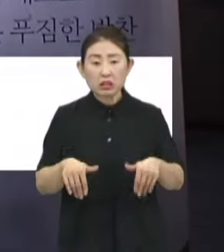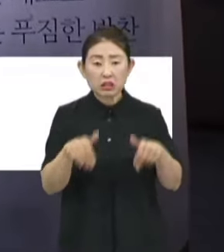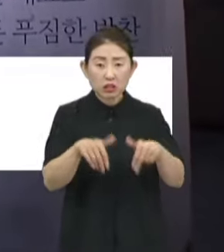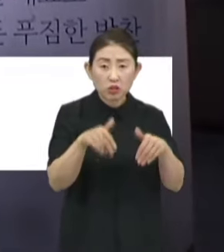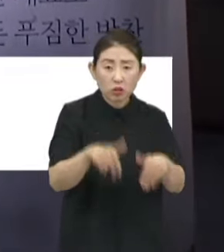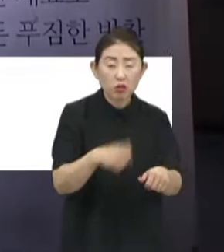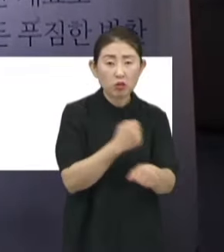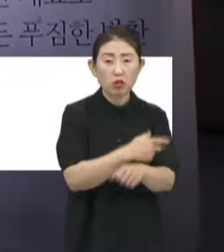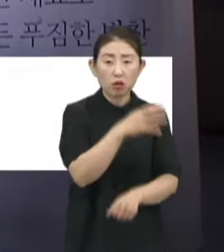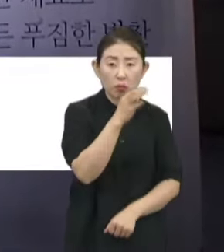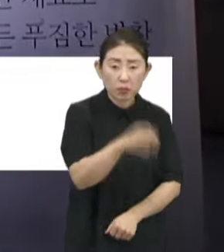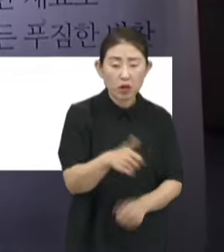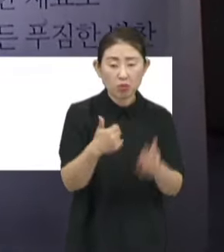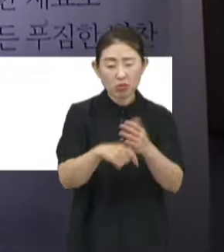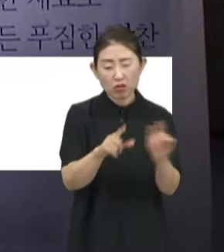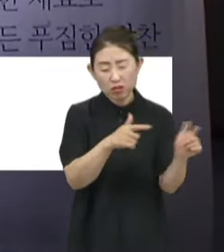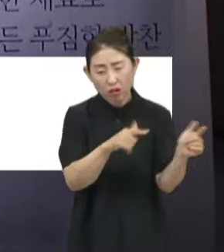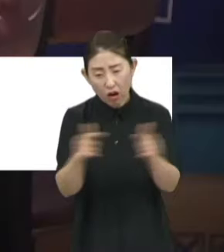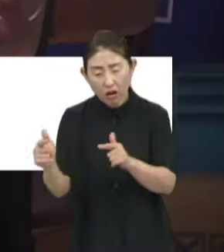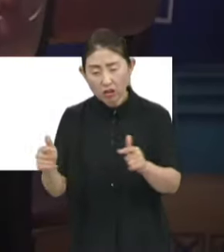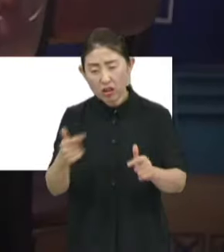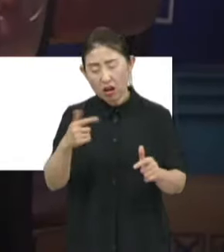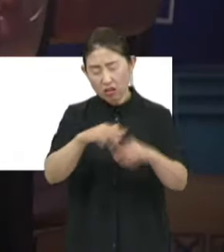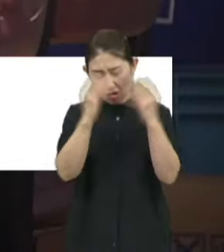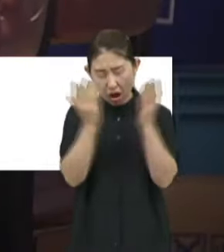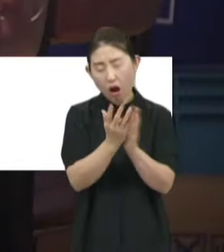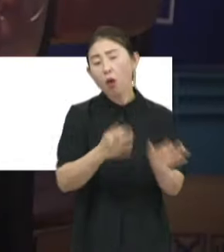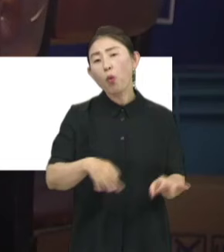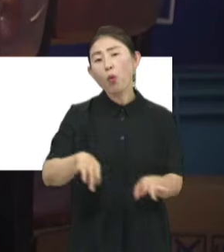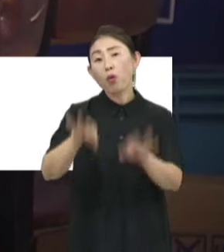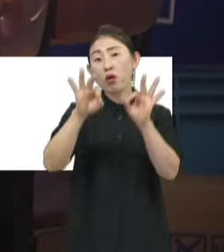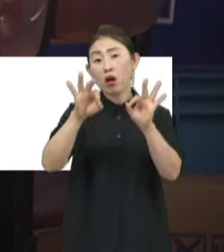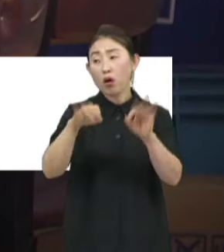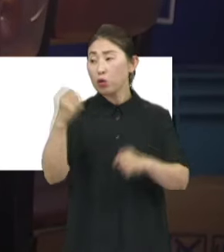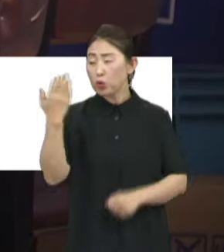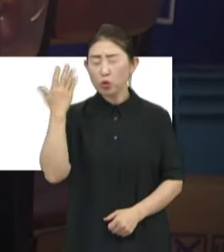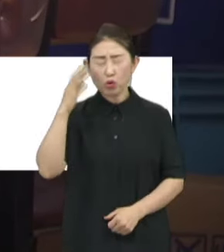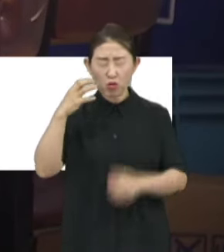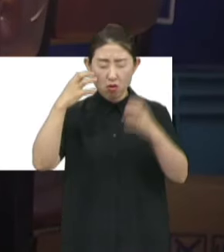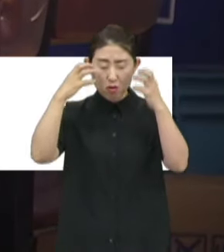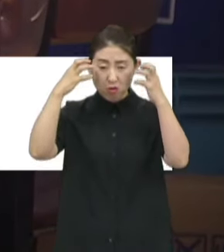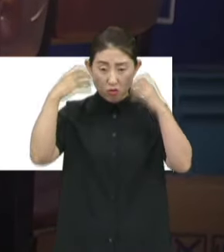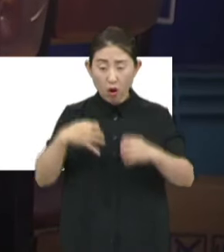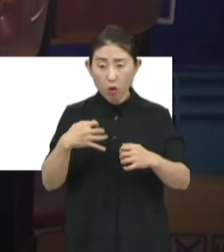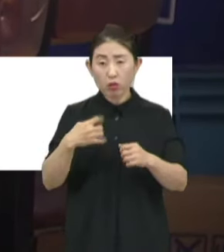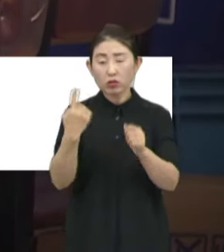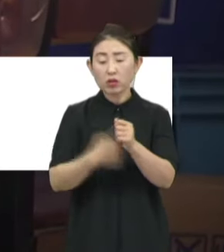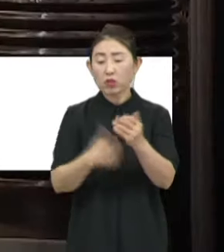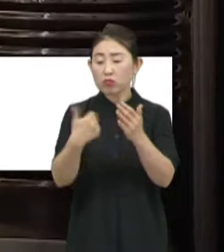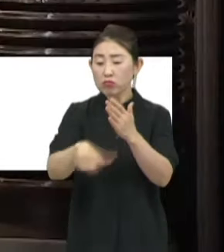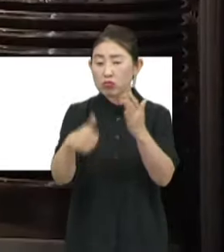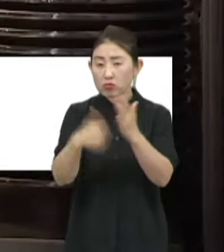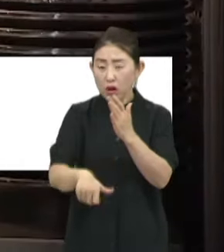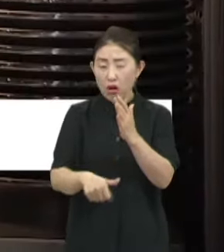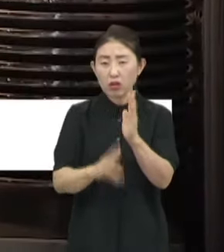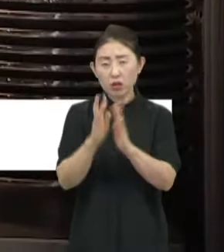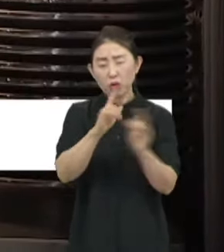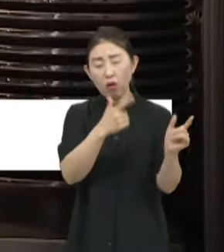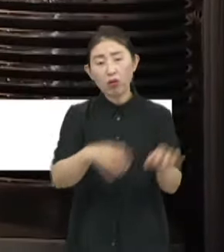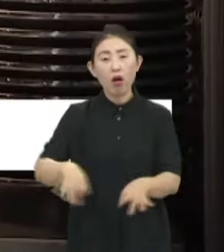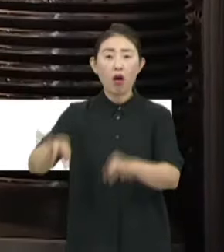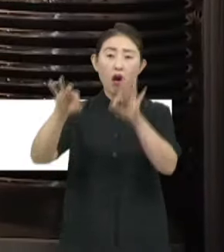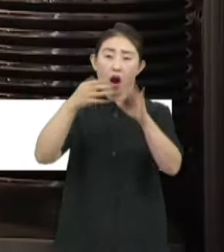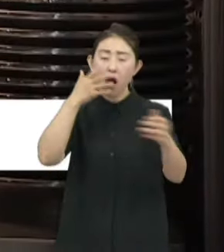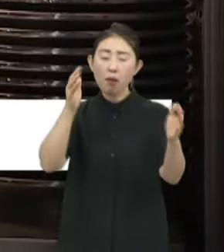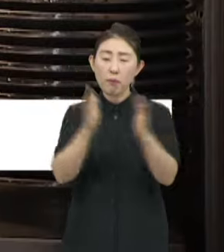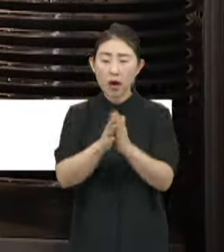물류비용 등 기타 제반 비용의 상승과 함께 기후변화의 영향으로 인한 원재료 가격이 상승되면서 외식